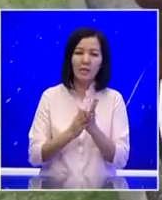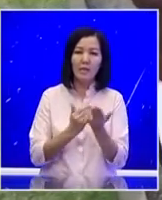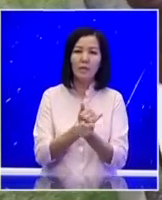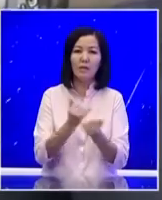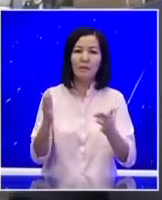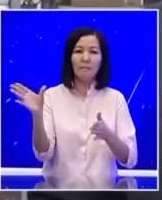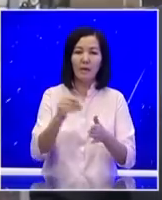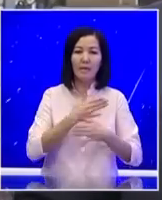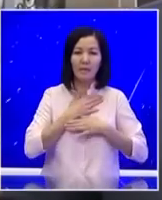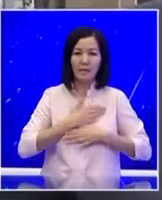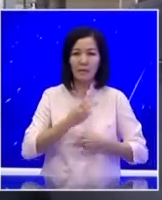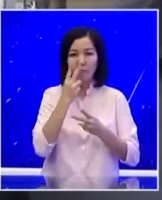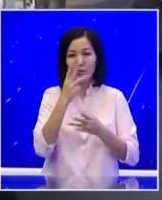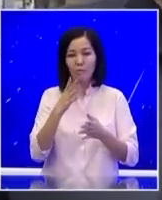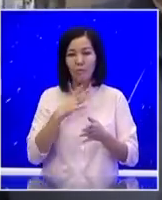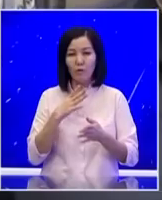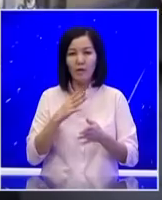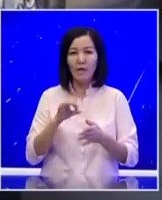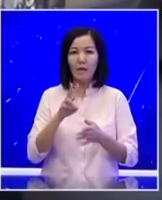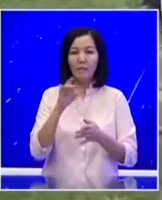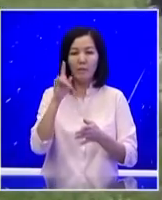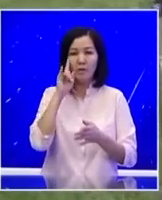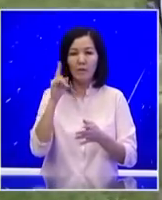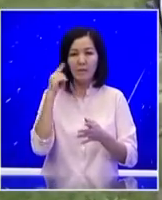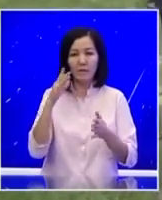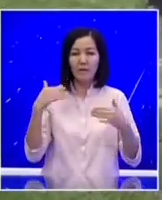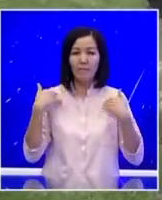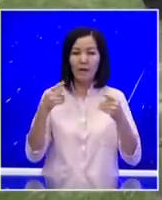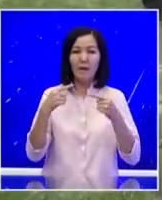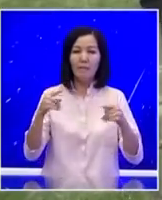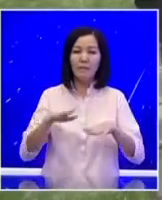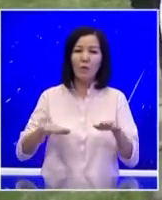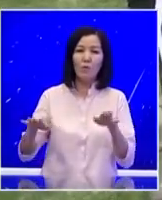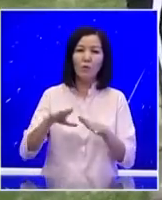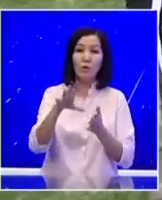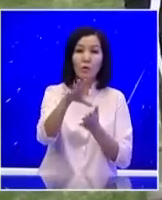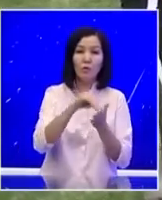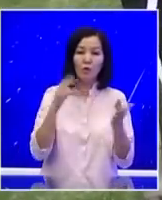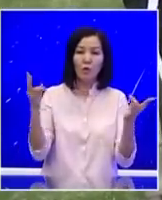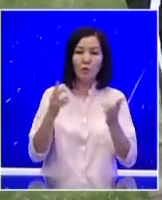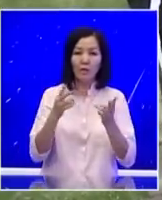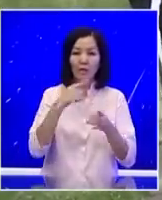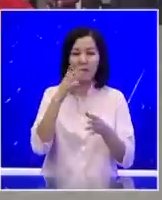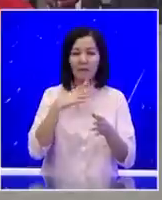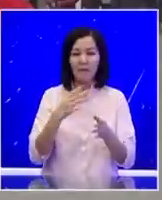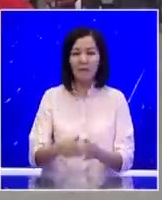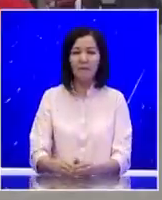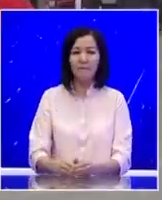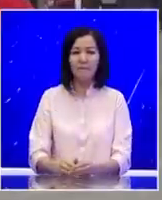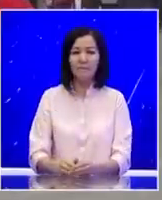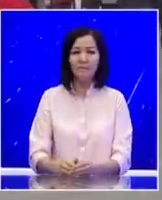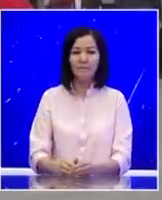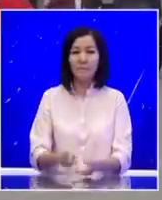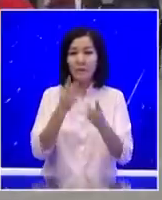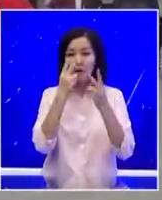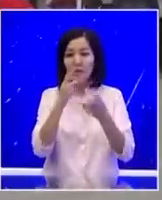жатқанына дән риза болды. Еңбекші қазақтықтардың игі бастамасын өзге өңірдегілерге өнеге еткісі бар. Смотрим, какие